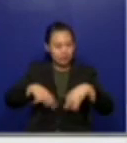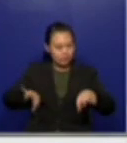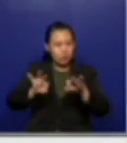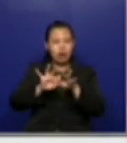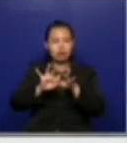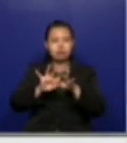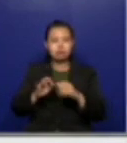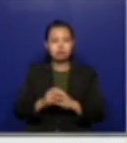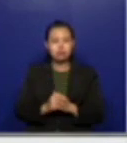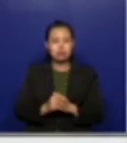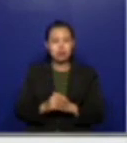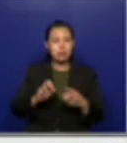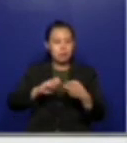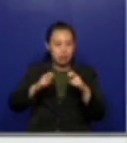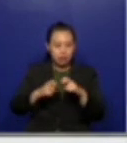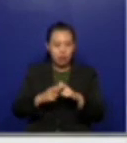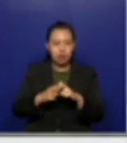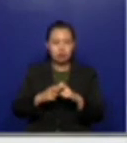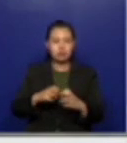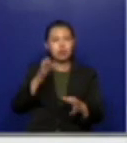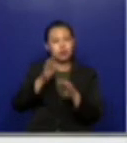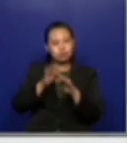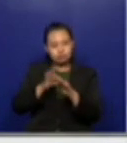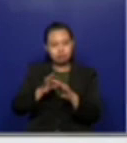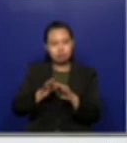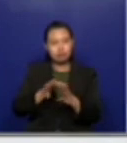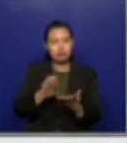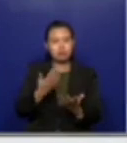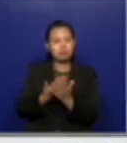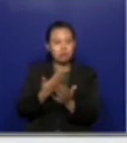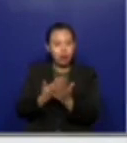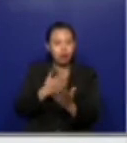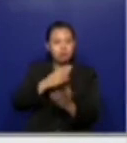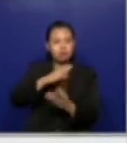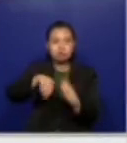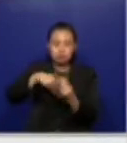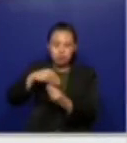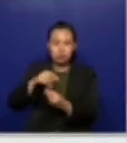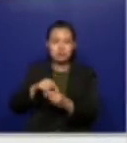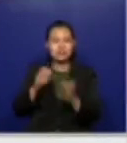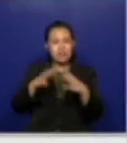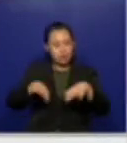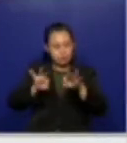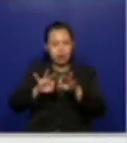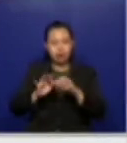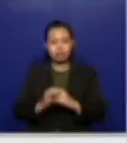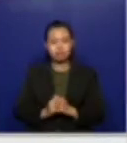แก้ไขปัญหาด้านการเงินการธนาคารขอขอบพระคุณท่านประธานครับ ครับขอบคุณนะครับ